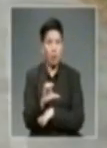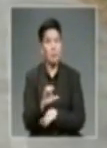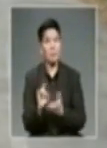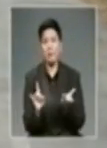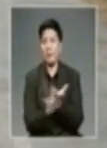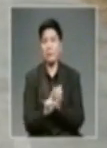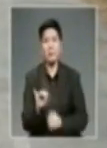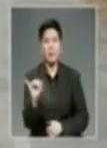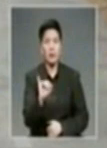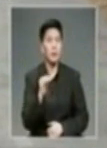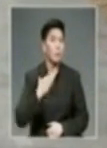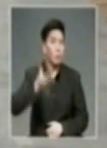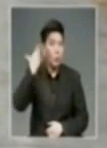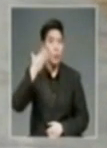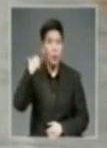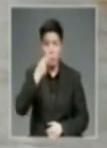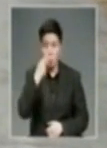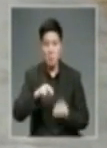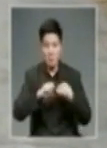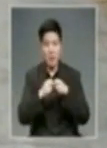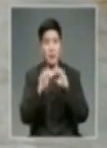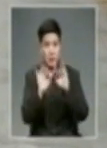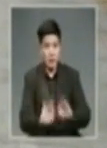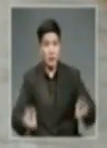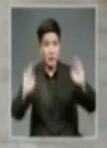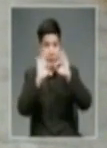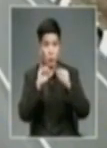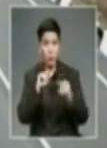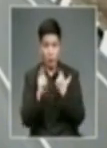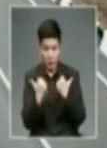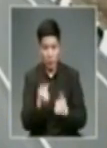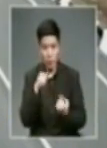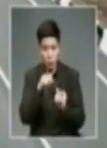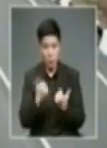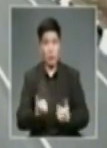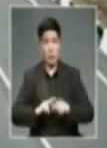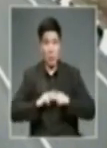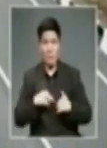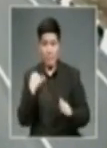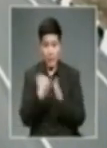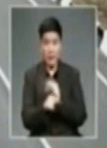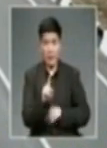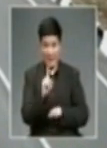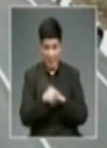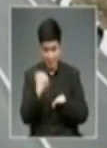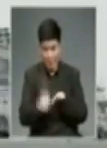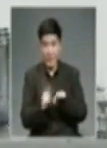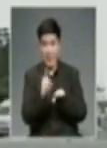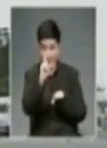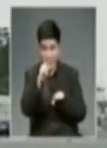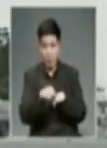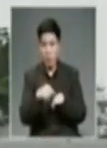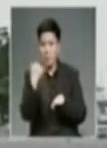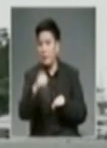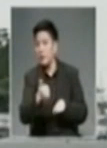เพียงพอในอดีตผมเห็นว่าเป็นปัญหาสำคัญเพราะว่ามันไม่ใช่เฉพาะท่านเองความผิดพลาดของท่านนะหรือของคนอื่นก็แล้